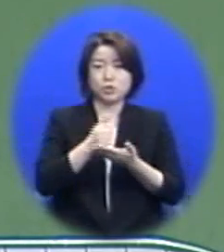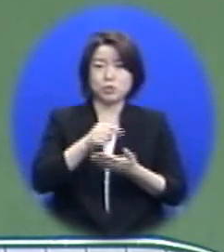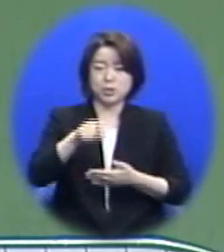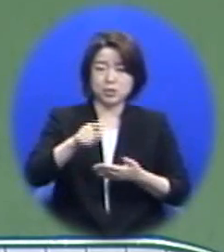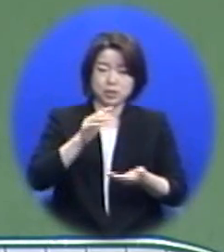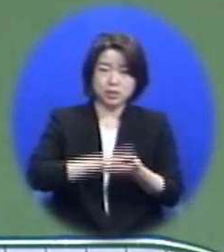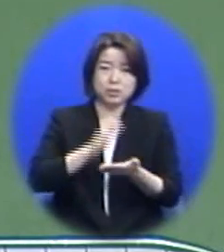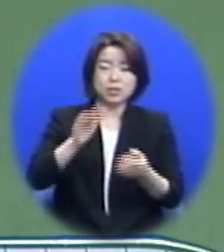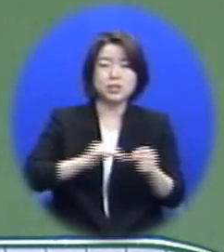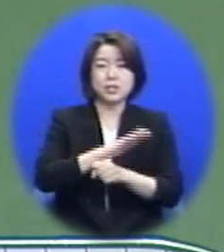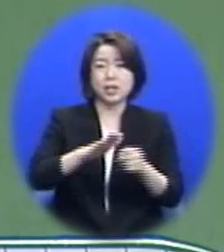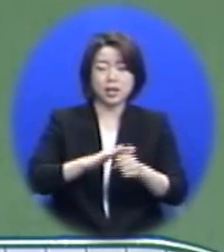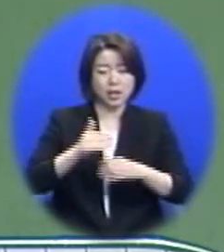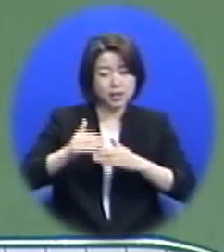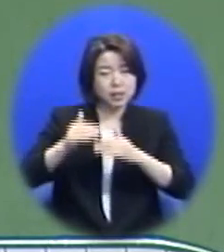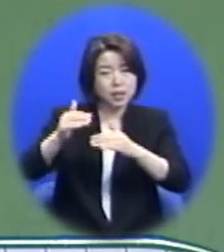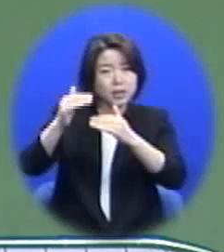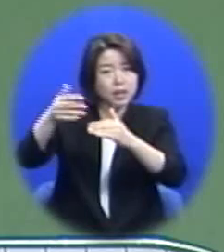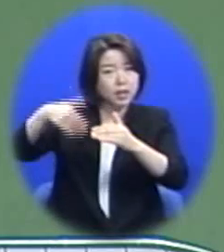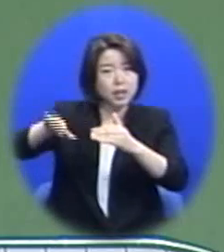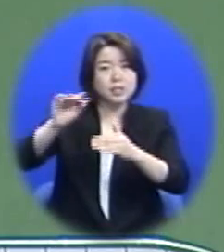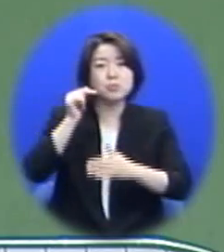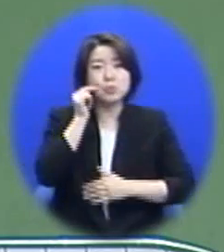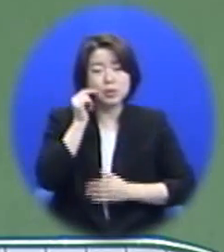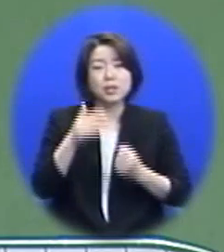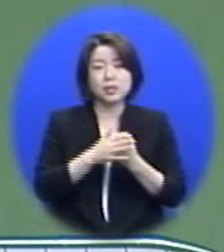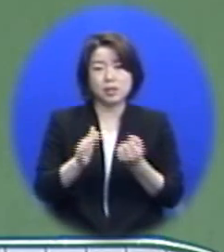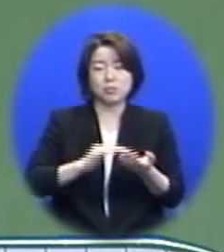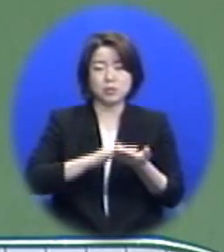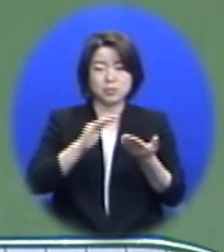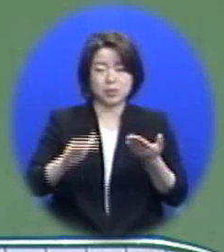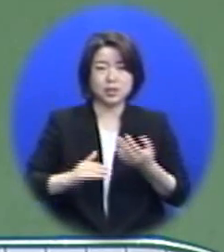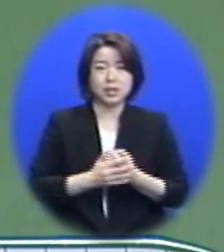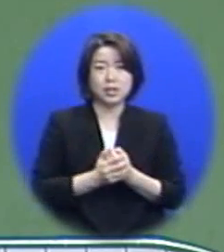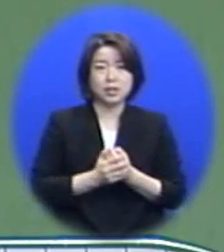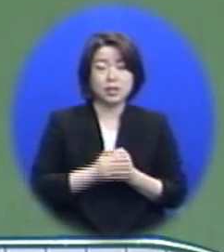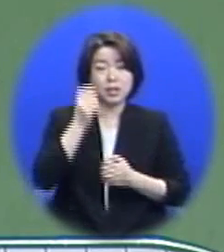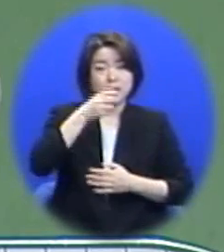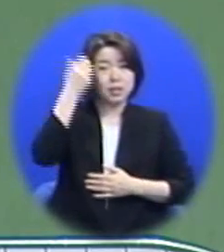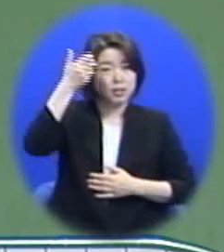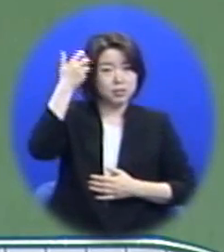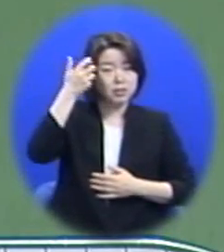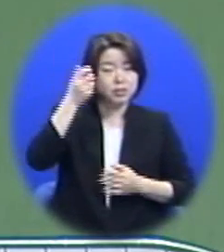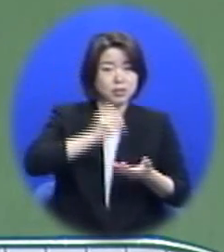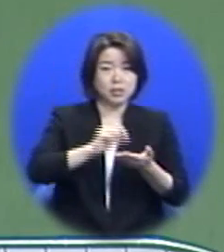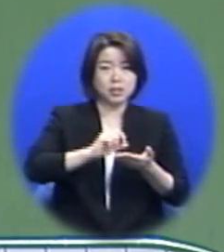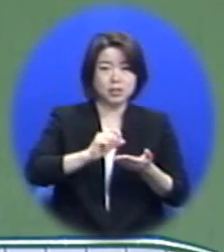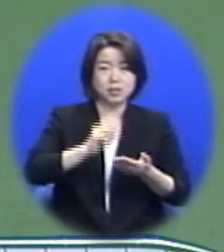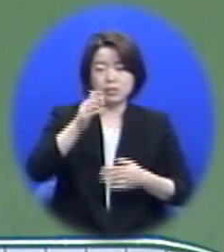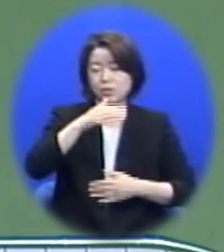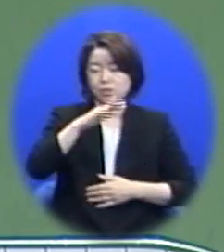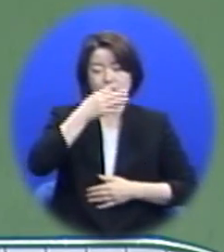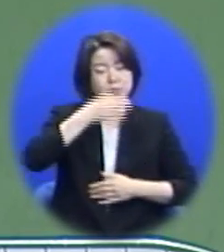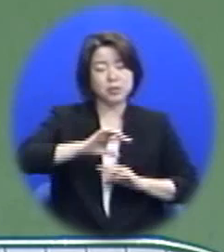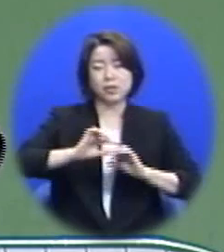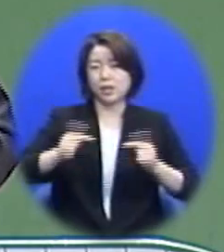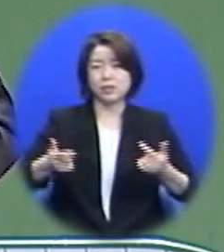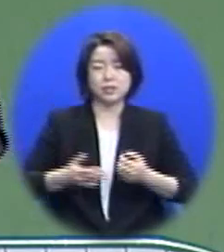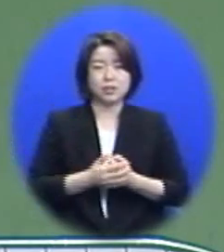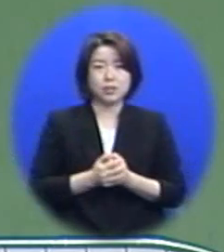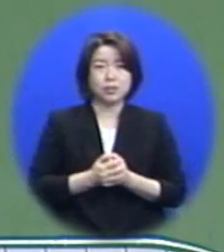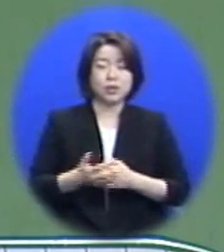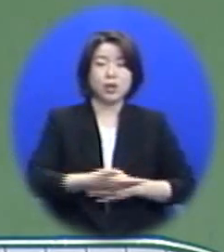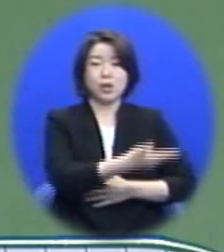뜨겁게 사랑하는 단계에 이르지 못했기 때문에 그렇습니다 영성 일기는 절대로 힘든게 아닙니다